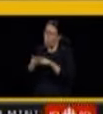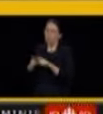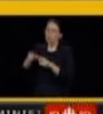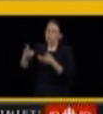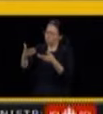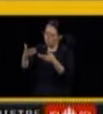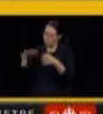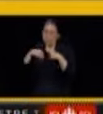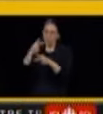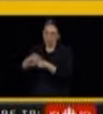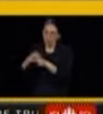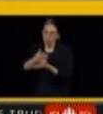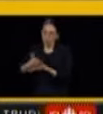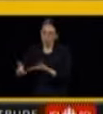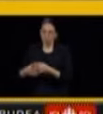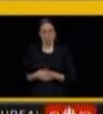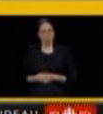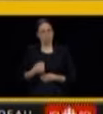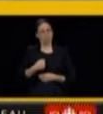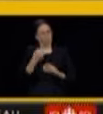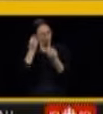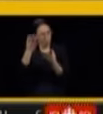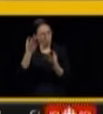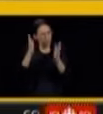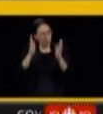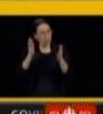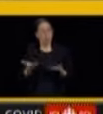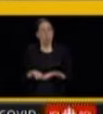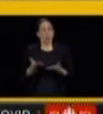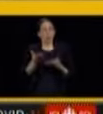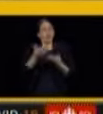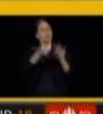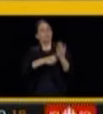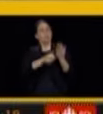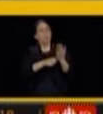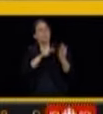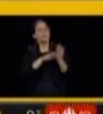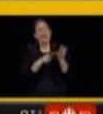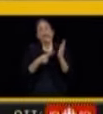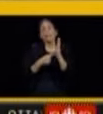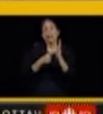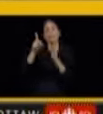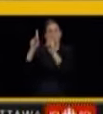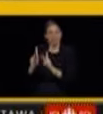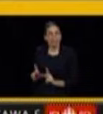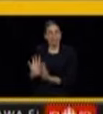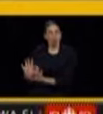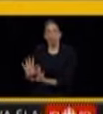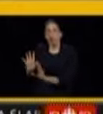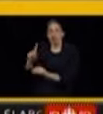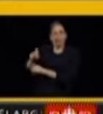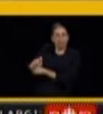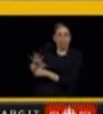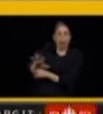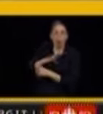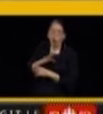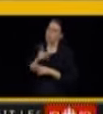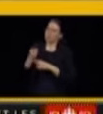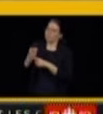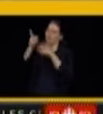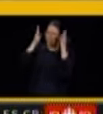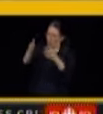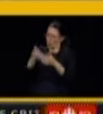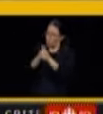un dossier qui est suivi vraiment très, très soigneusement, c'est bien le dossier de la cancérologie. Et je veux